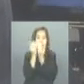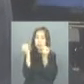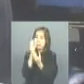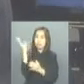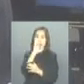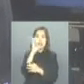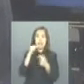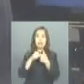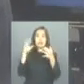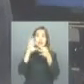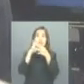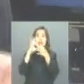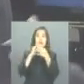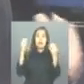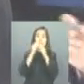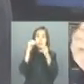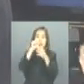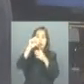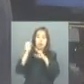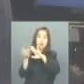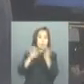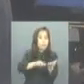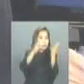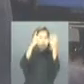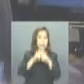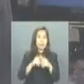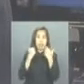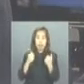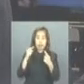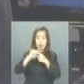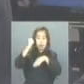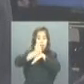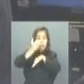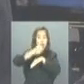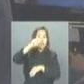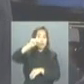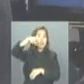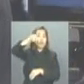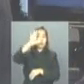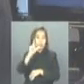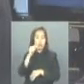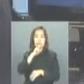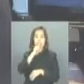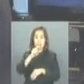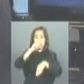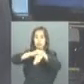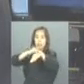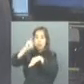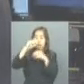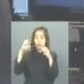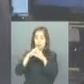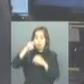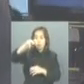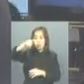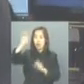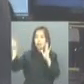นนำไปสู่การล้มการเลือกตั้งในขณะที่แกนนำนปช.ยืนยันที่จะกำชับไม่ให้กลุ่มนปช.เข้าไป